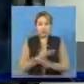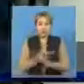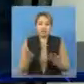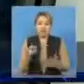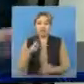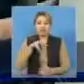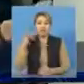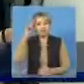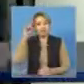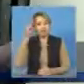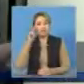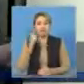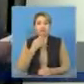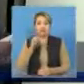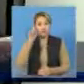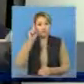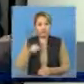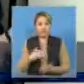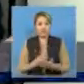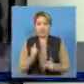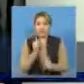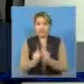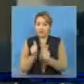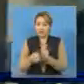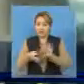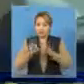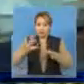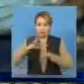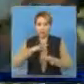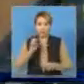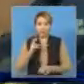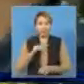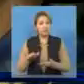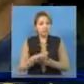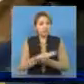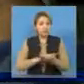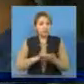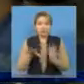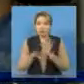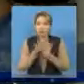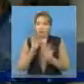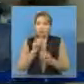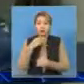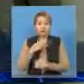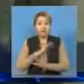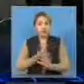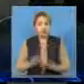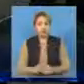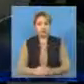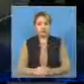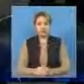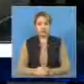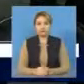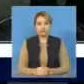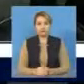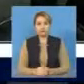Қытай тілдерін жетік біледі. Әрине, әр кәсіптің өз қиындығы бар, бірақ Наргиза ешқашан таңдауына күмәнданған емес.